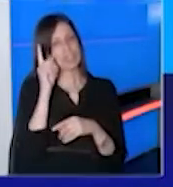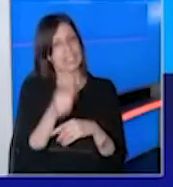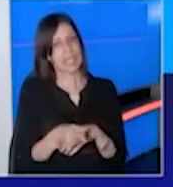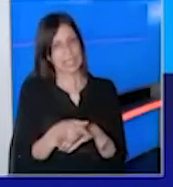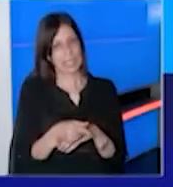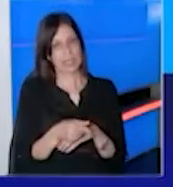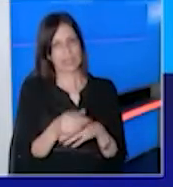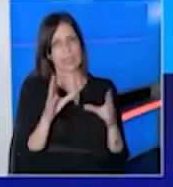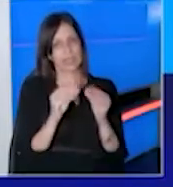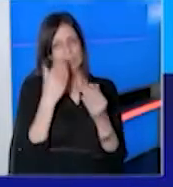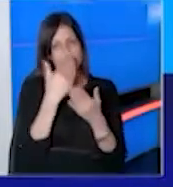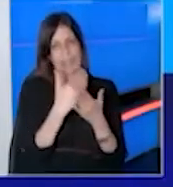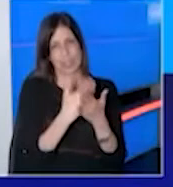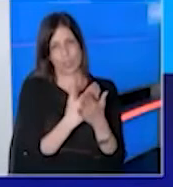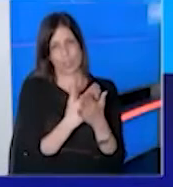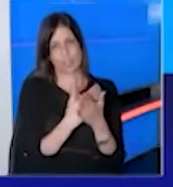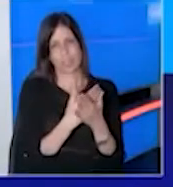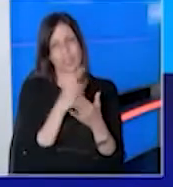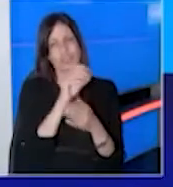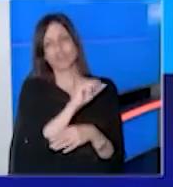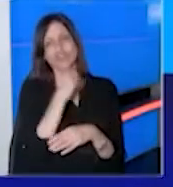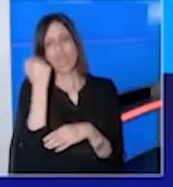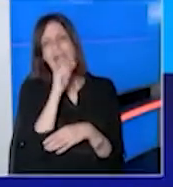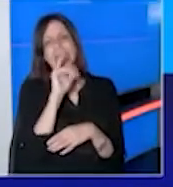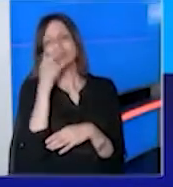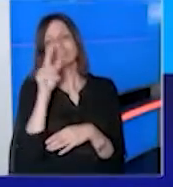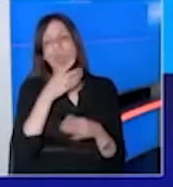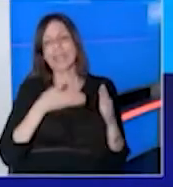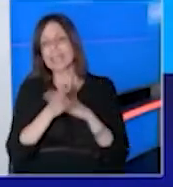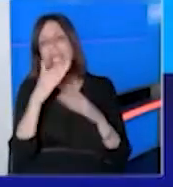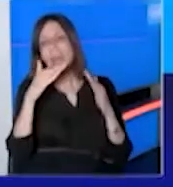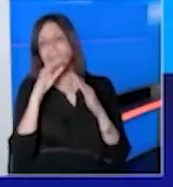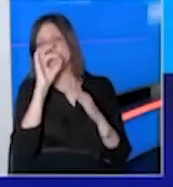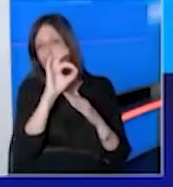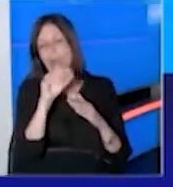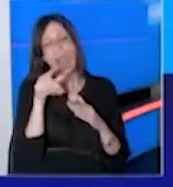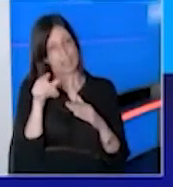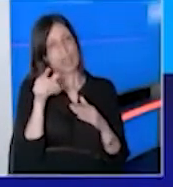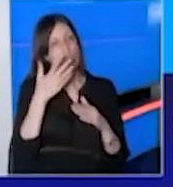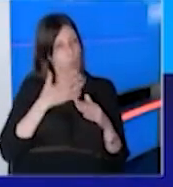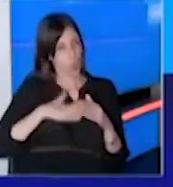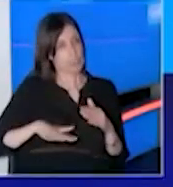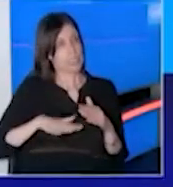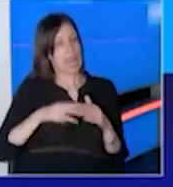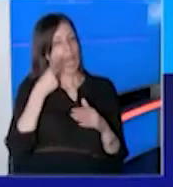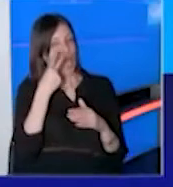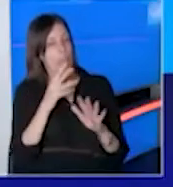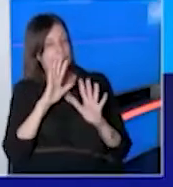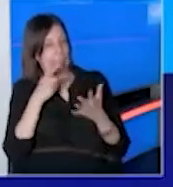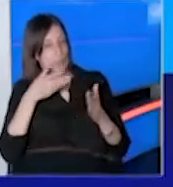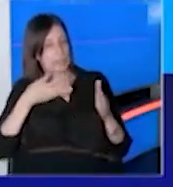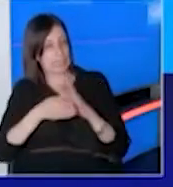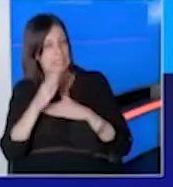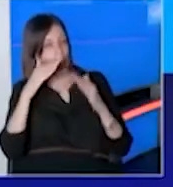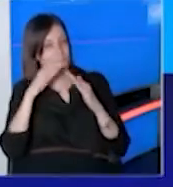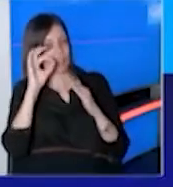עם תקנות והכל. השער הצהוב הוא לא הכניסה לבית שלך. זה שאתה רוצה לצייר את זה ככניסה לבית